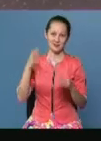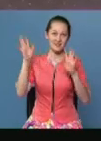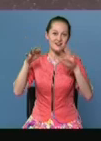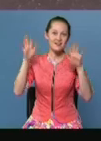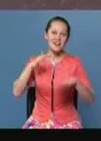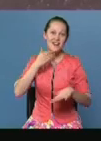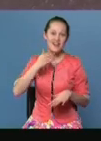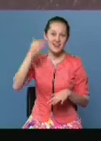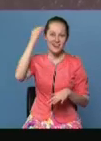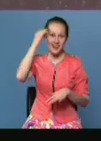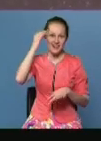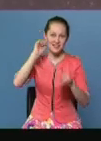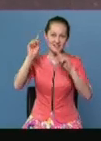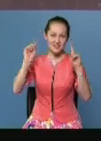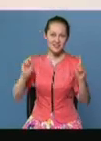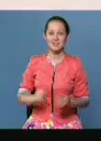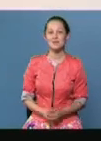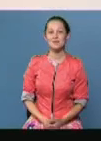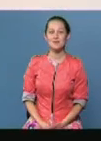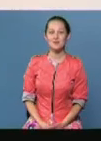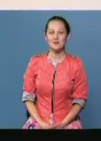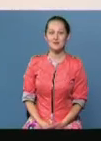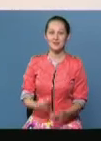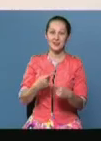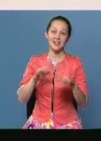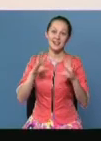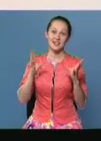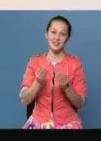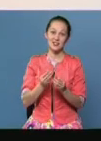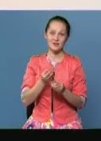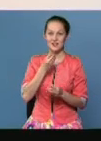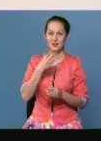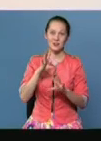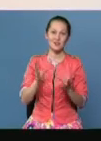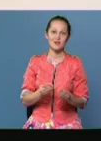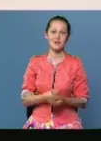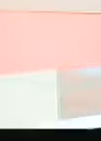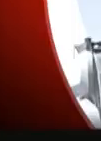Максим Кузнецов, телеканал «Моя Удмуртия». И у меня на этом все. До встречи.